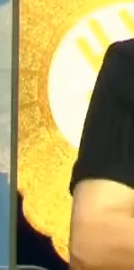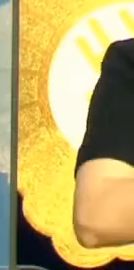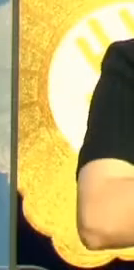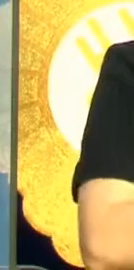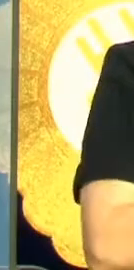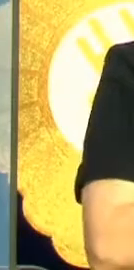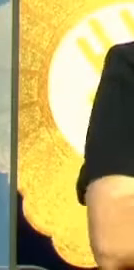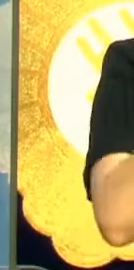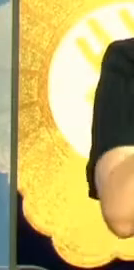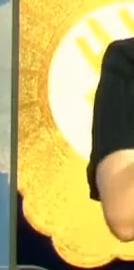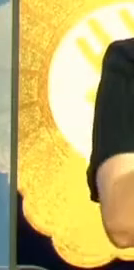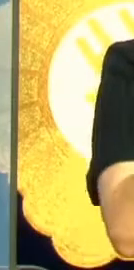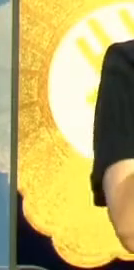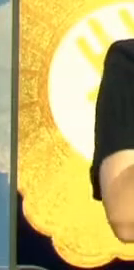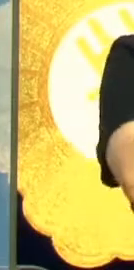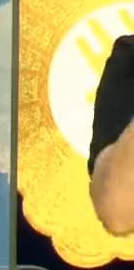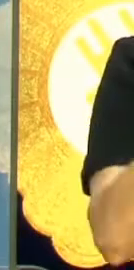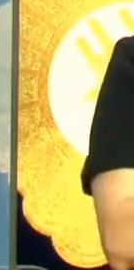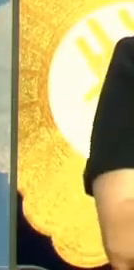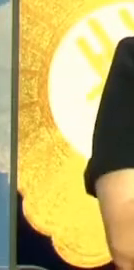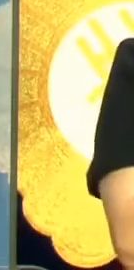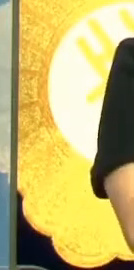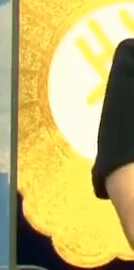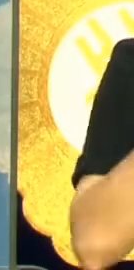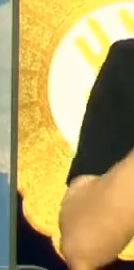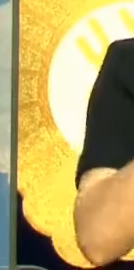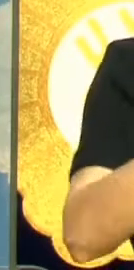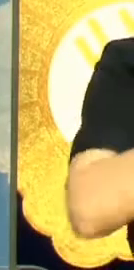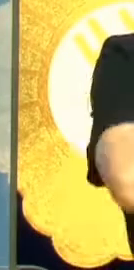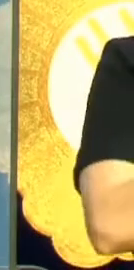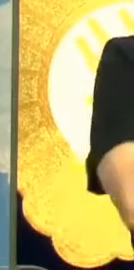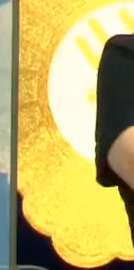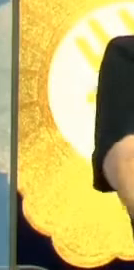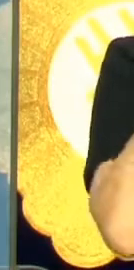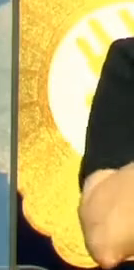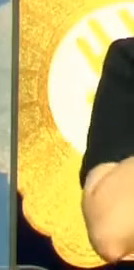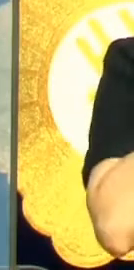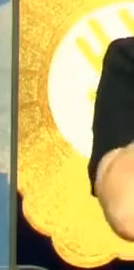발간하며 장애인 등 사회적 약자의 권리 보장에